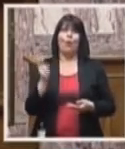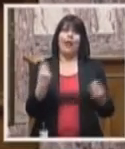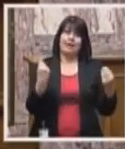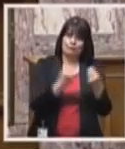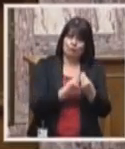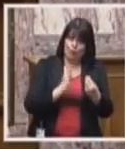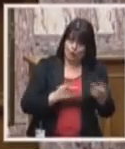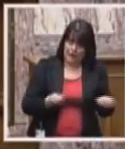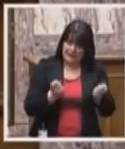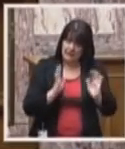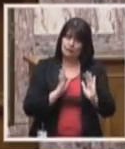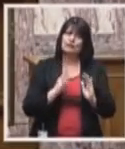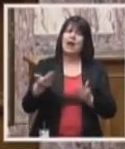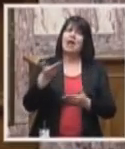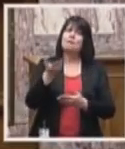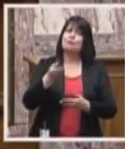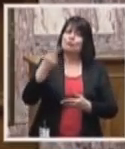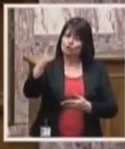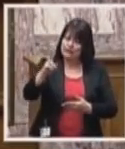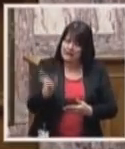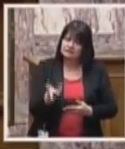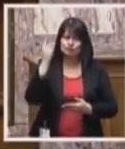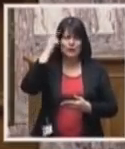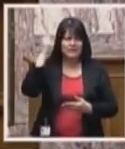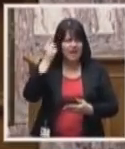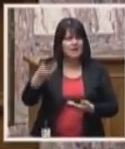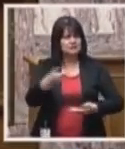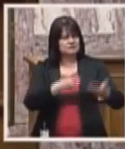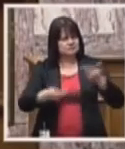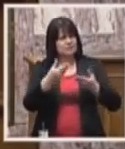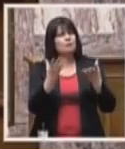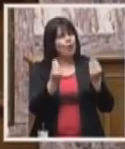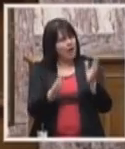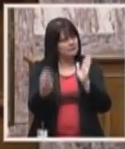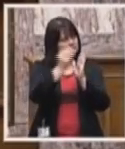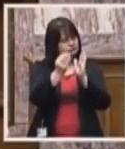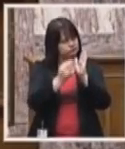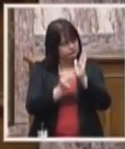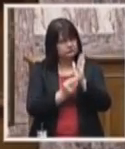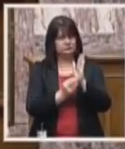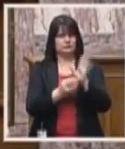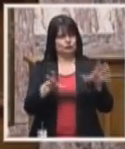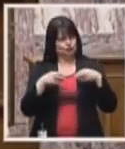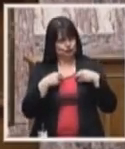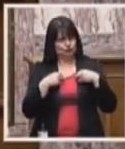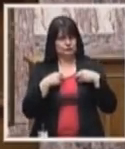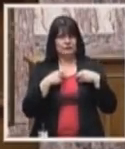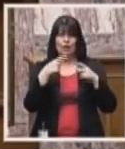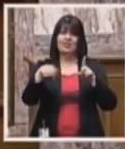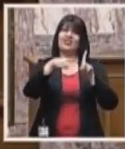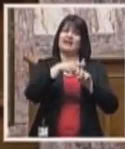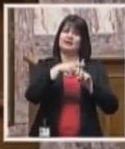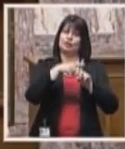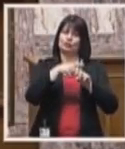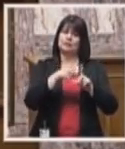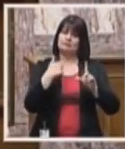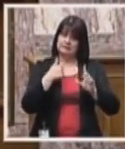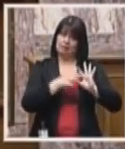συμβατές ή ικανές για να αντιμετωπίσουν το πρόβλημα. Πολλές είναι όμως και τις έχουμε υιοθετήσει. Αυτό το βλέπω θετικό. Θα